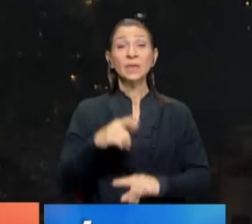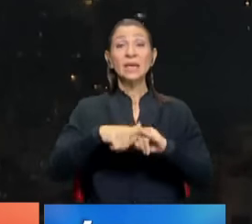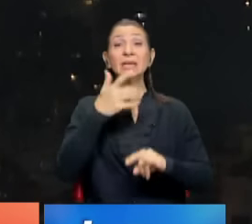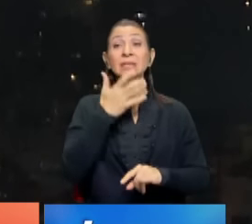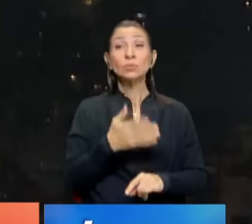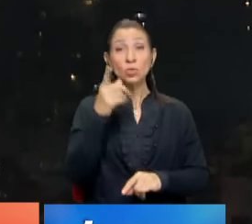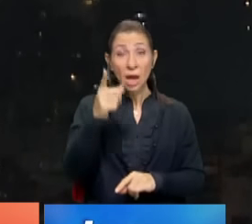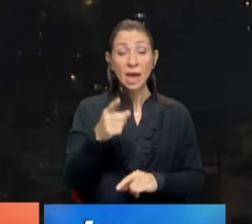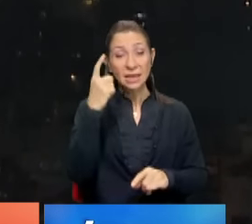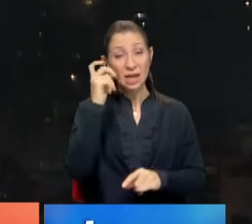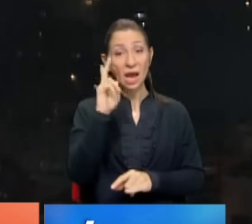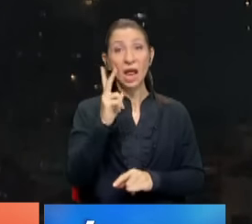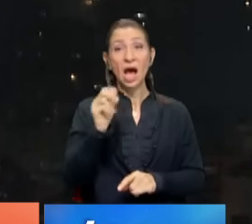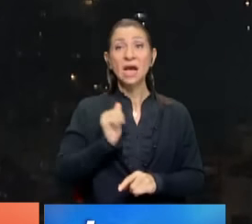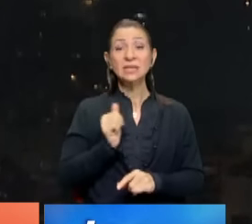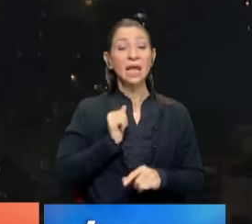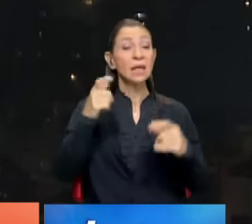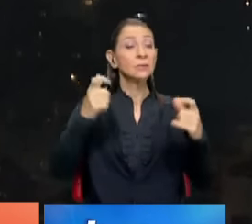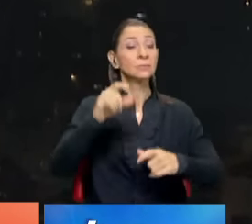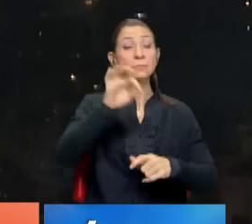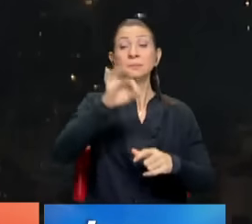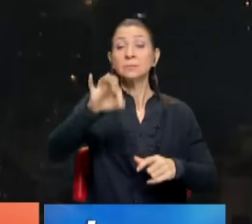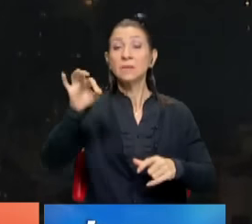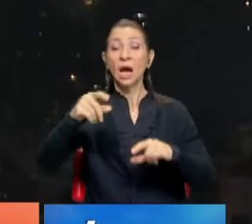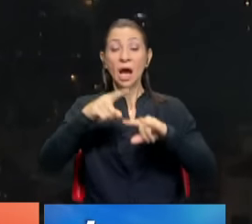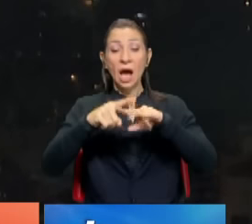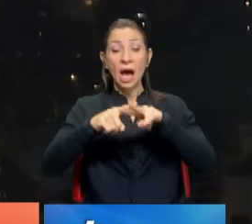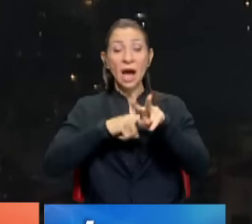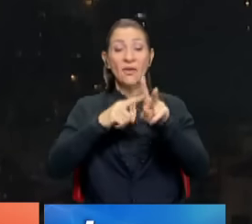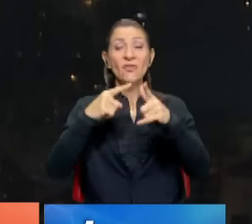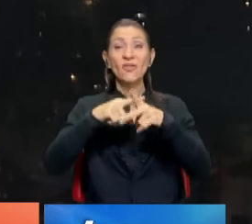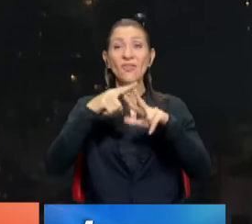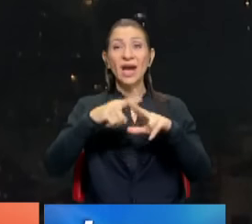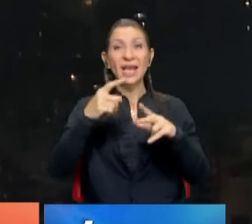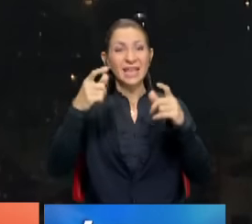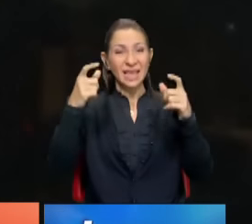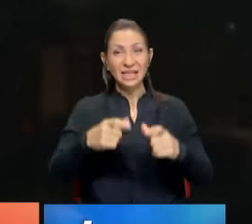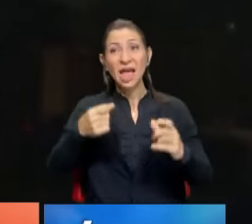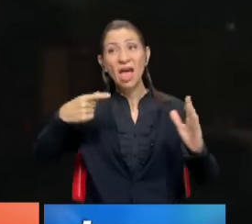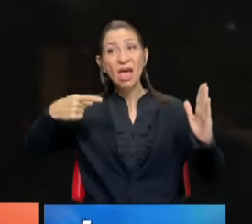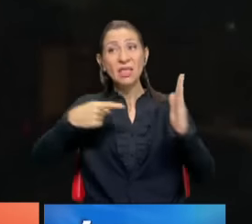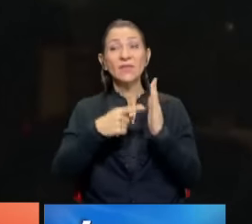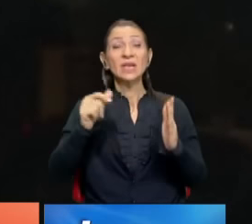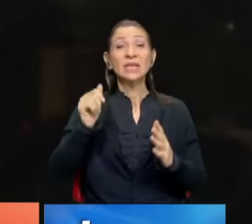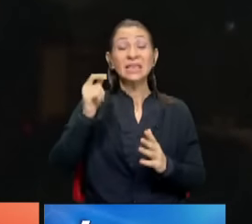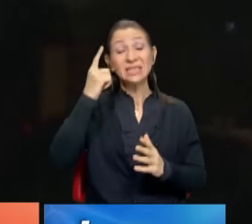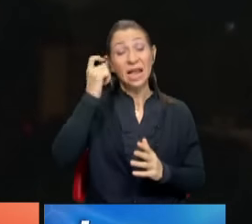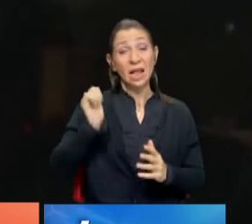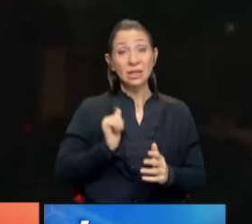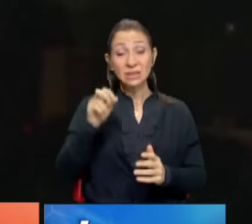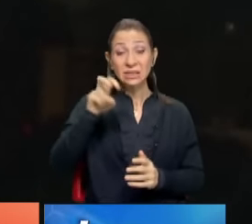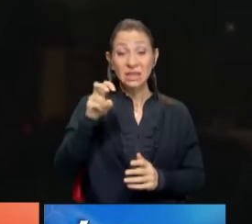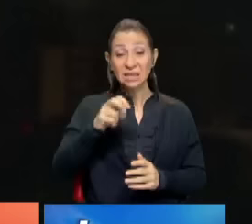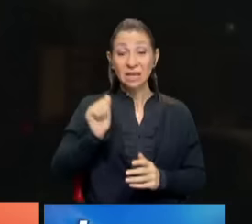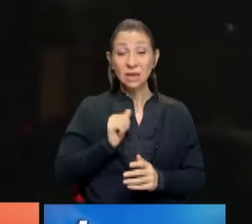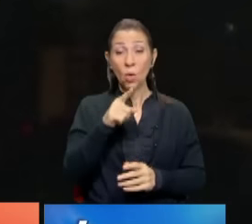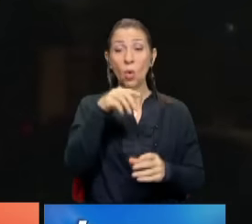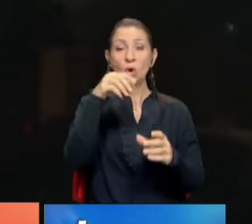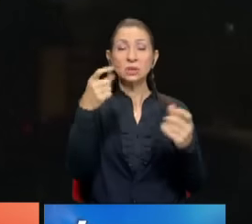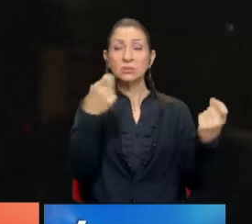Hizbullah ise İsrail'e ait askeri noktaları ve İsrail'in Hayfa kentini füzelerle hedef aldı. İsrail ordusu 8 askerinin o